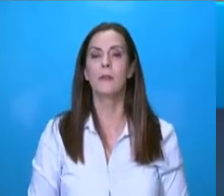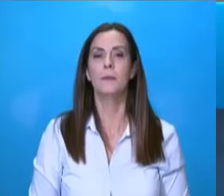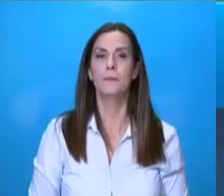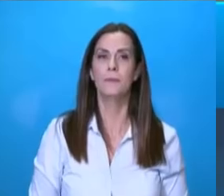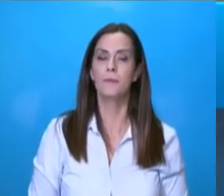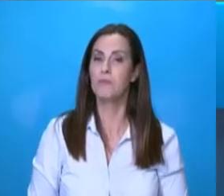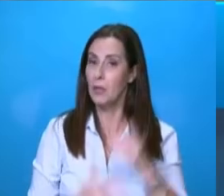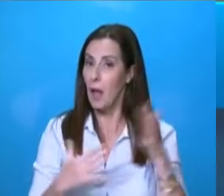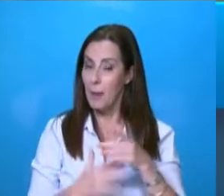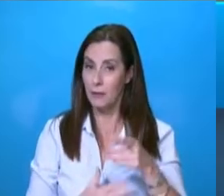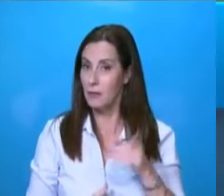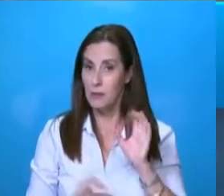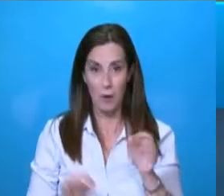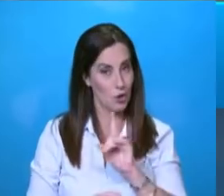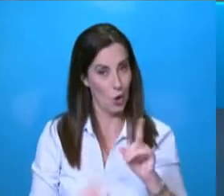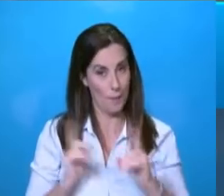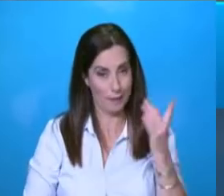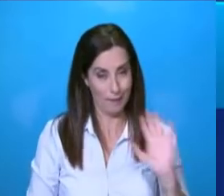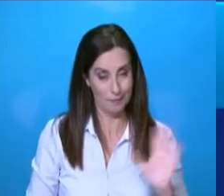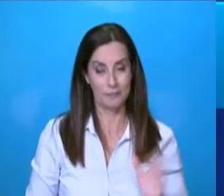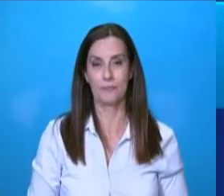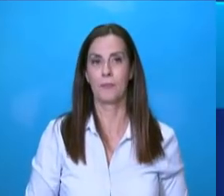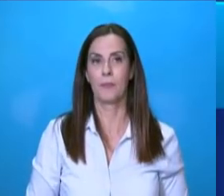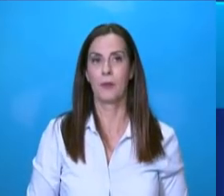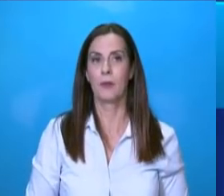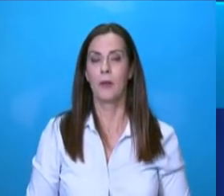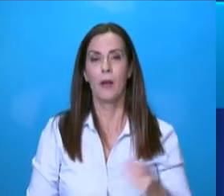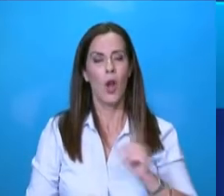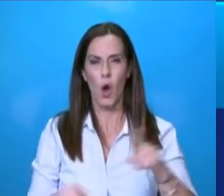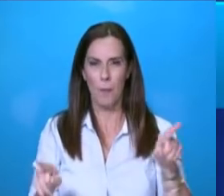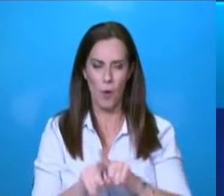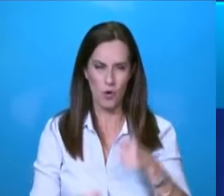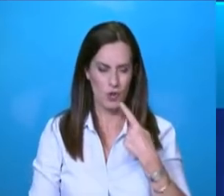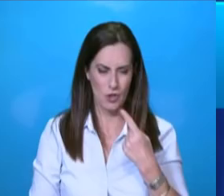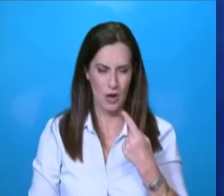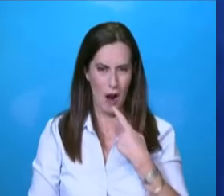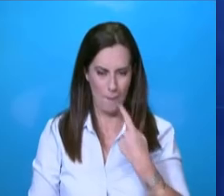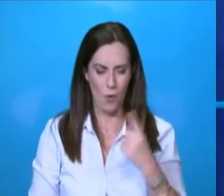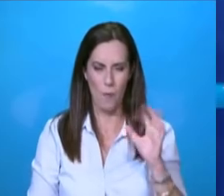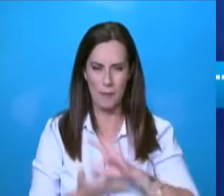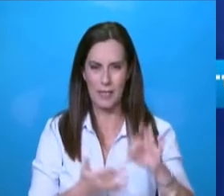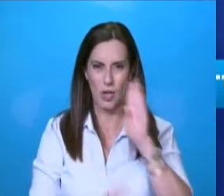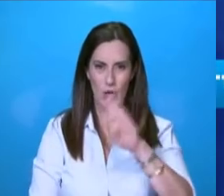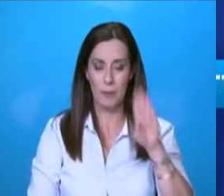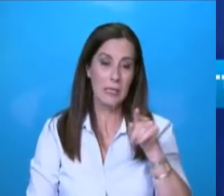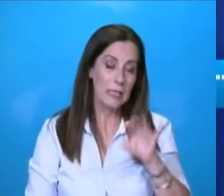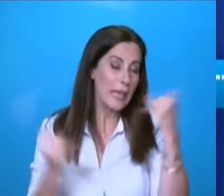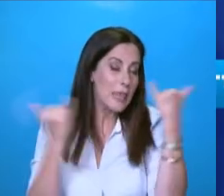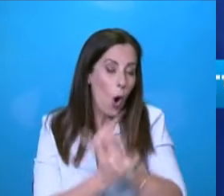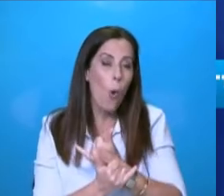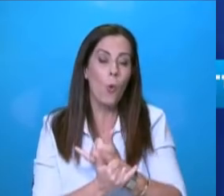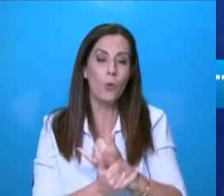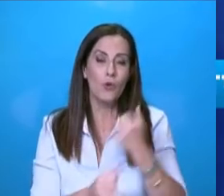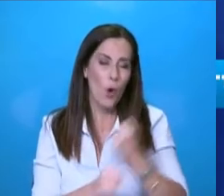שערכת, עולה שזה ממש לא המצב. נכון, נדוריה, אז בניגוד מוחלט להצהרה שיצאה היום מטעם ראש הממשלה, לפי המדובר באמת בטעות של